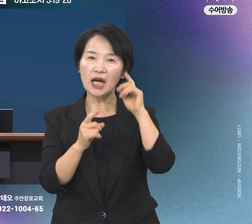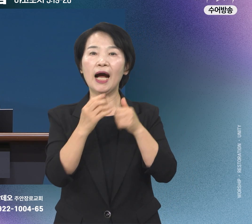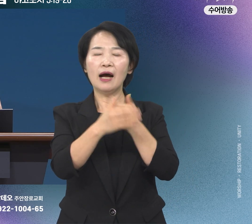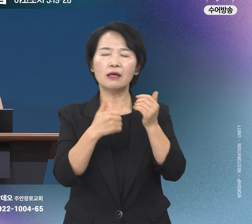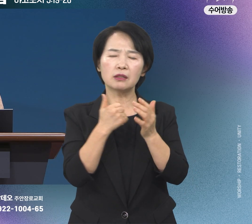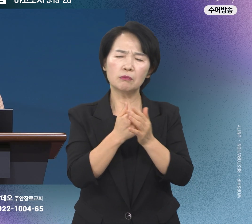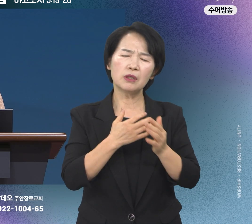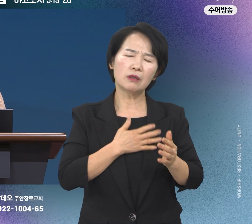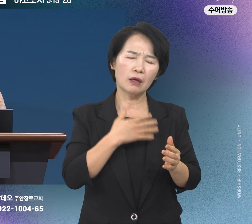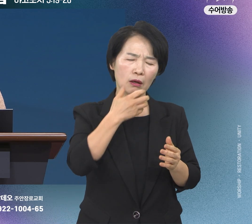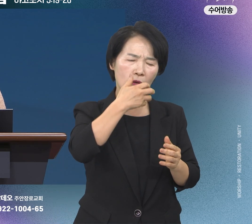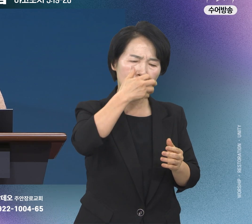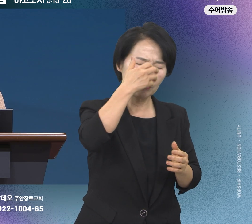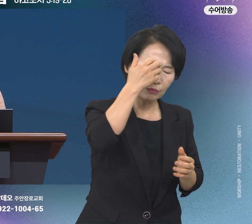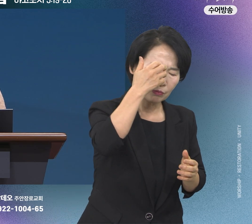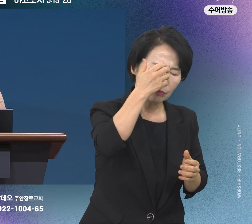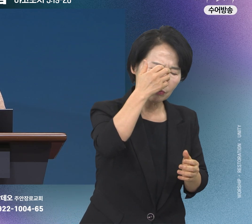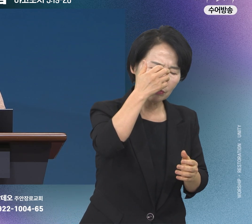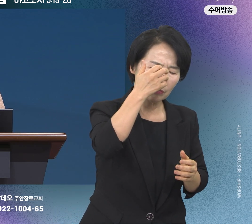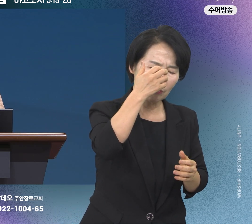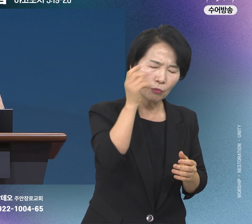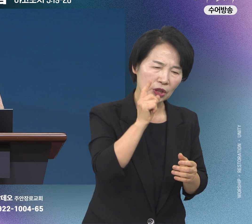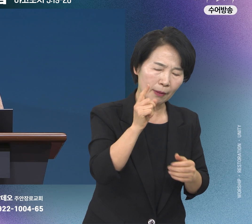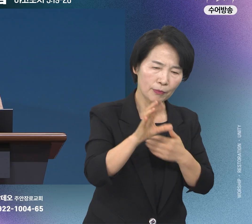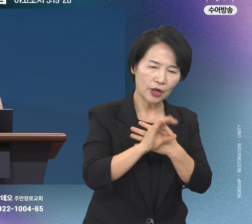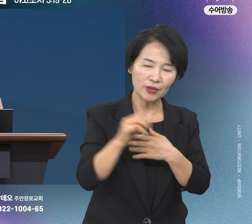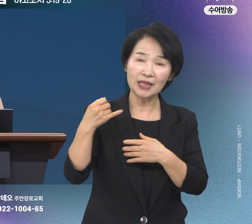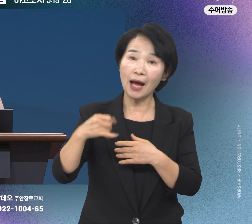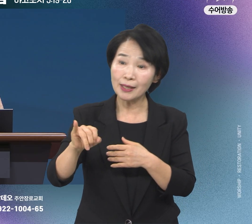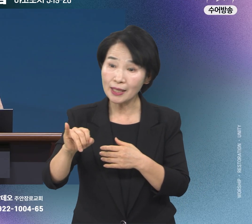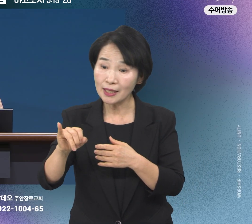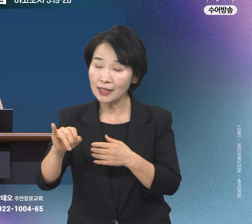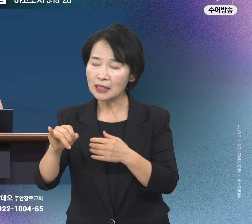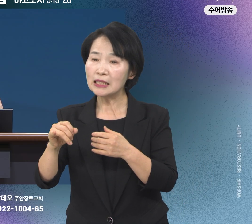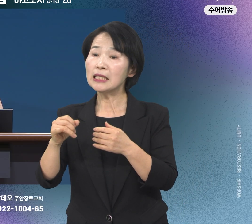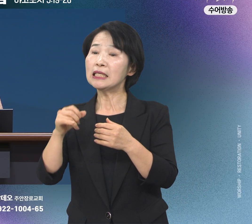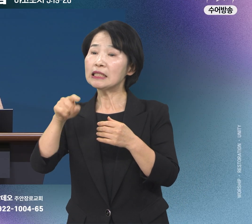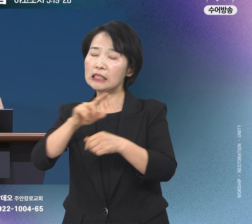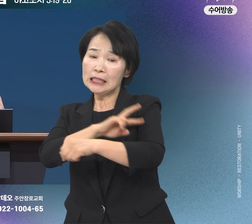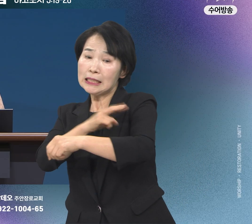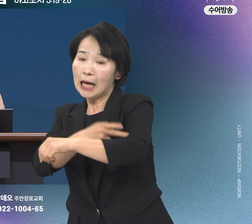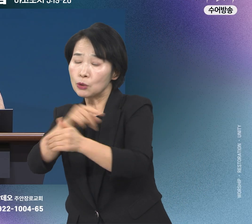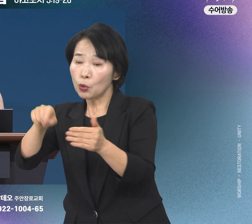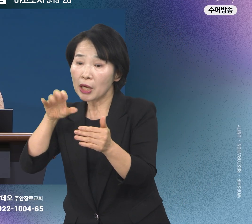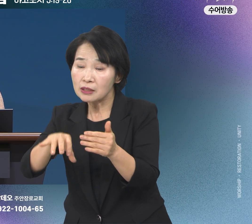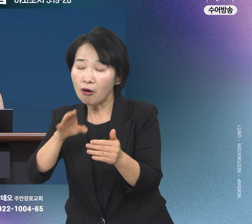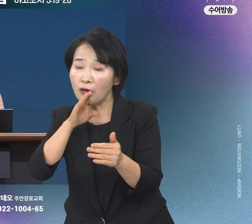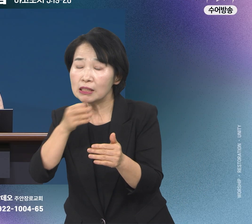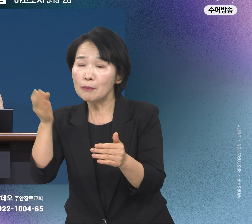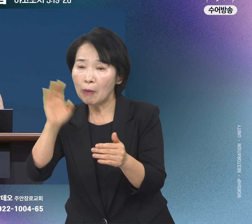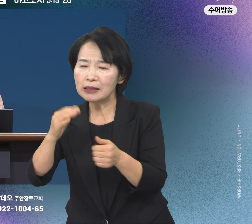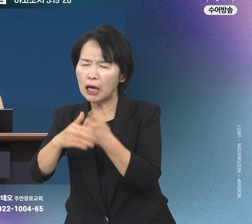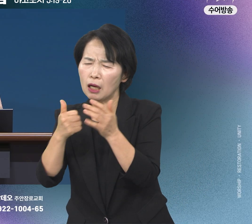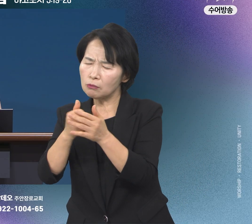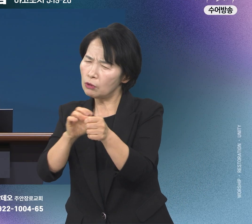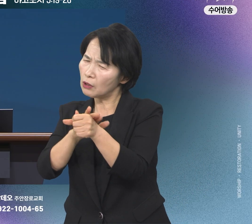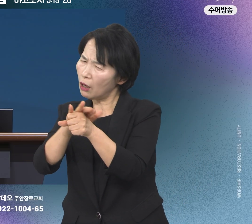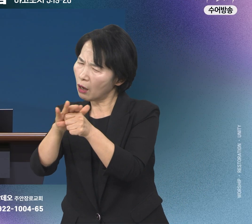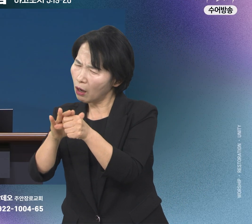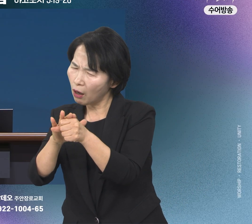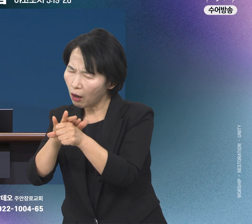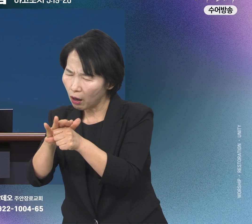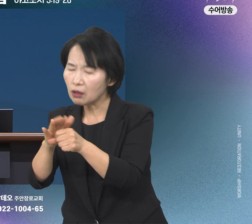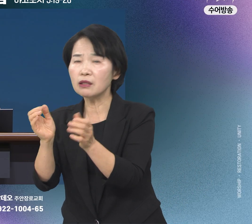보여주셨대요. 신천지에서 소영이가 얼마나 하나님을 사랑했는지를. 그래서 저에게 소영아, 너의 신천지 신앙을